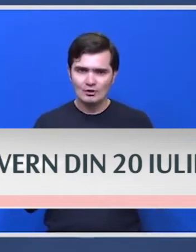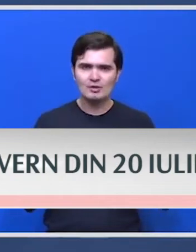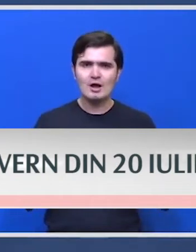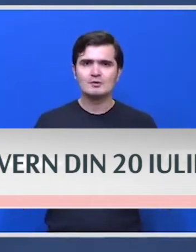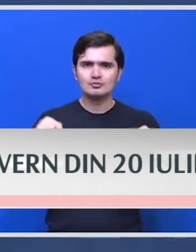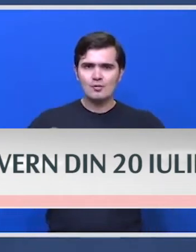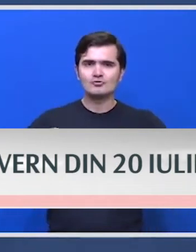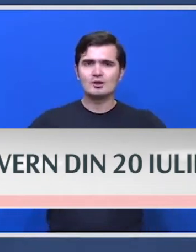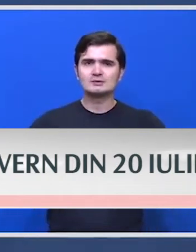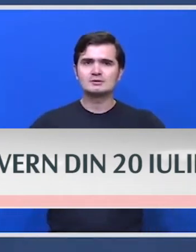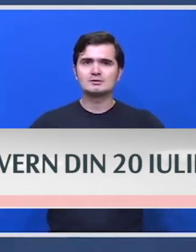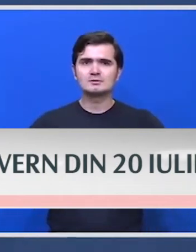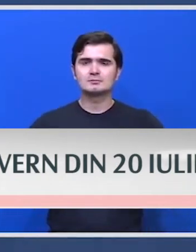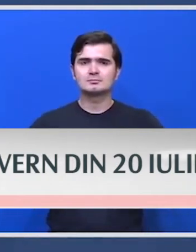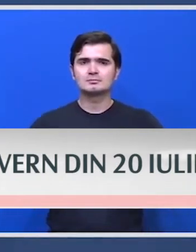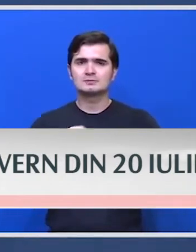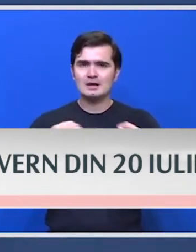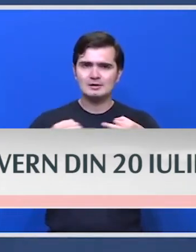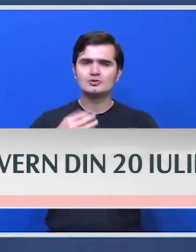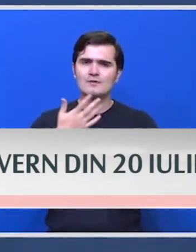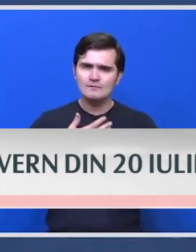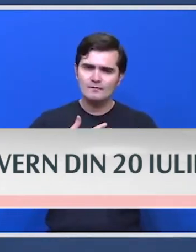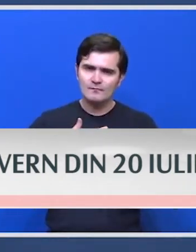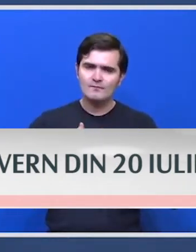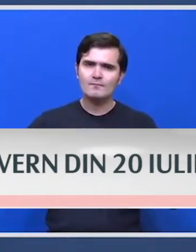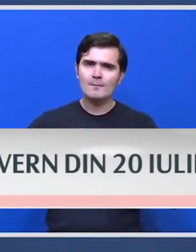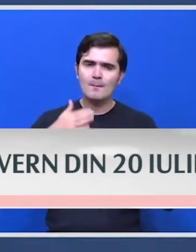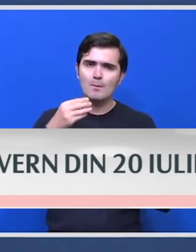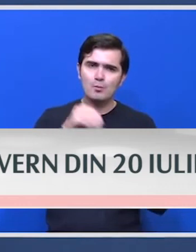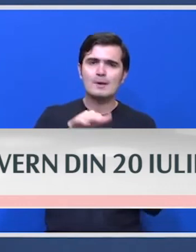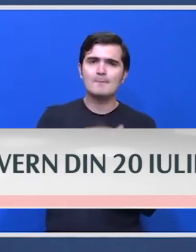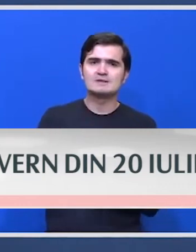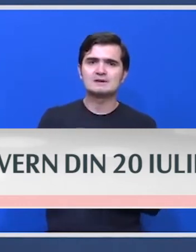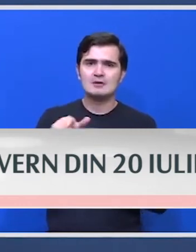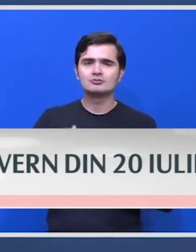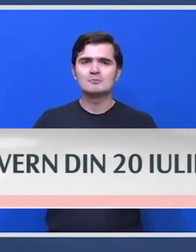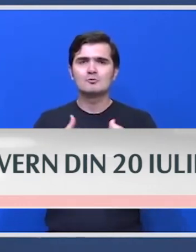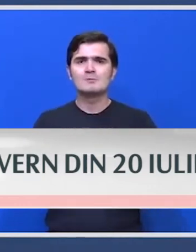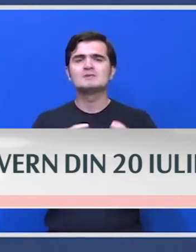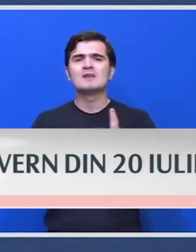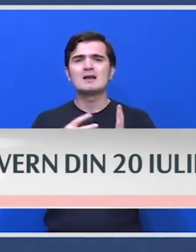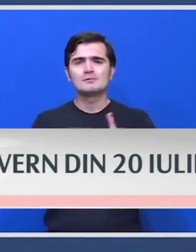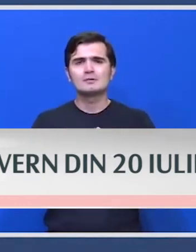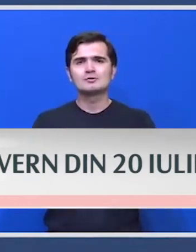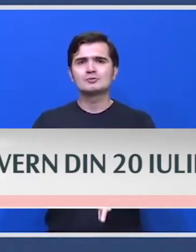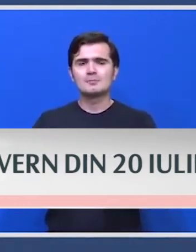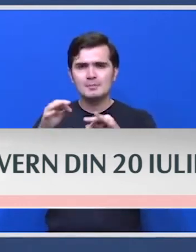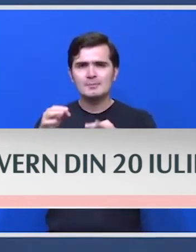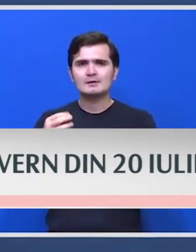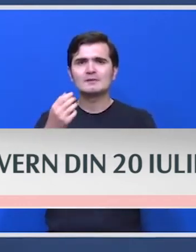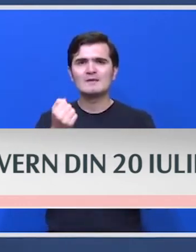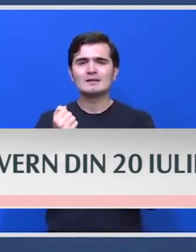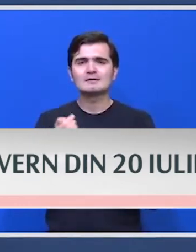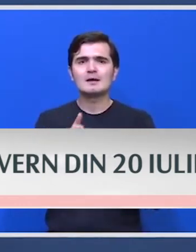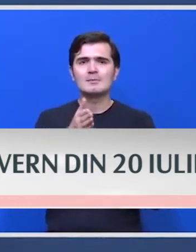această strategie creăm cadrul ca aceste probleme să fie rezolvate și să își găsească finanțare prin Planul Național, un document care